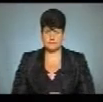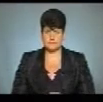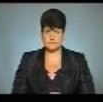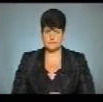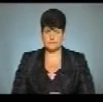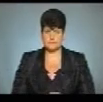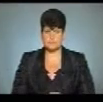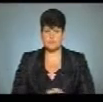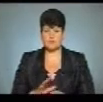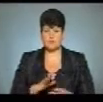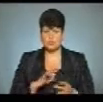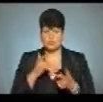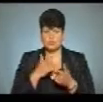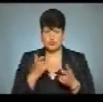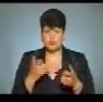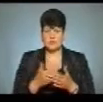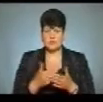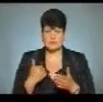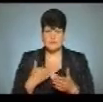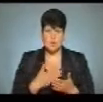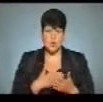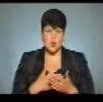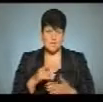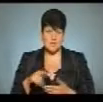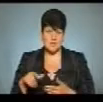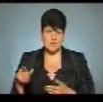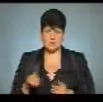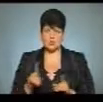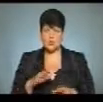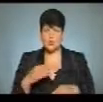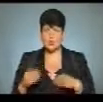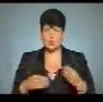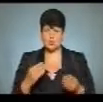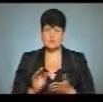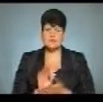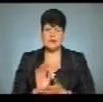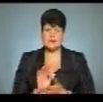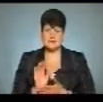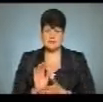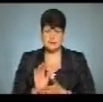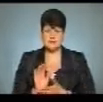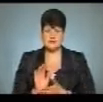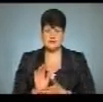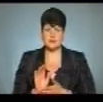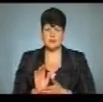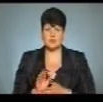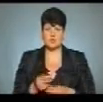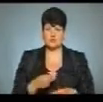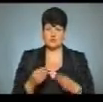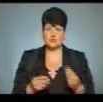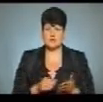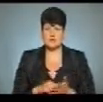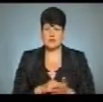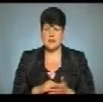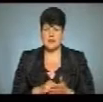Поступило повідомлення від громадян, що роздаються газети. Розповсюдження друкованих матеріалів передвиборчої